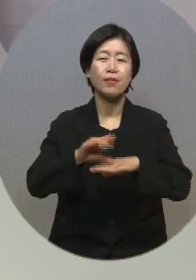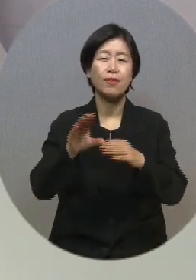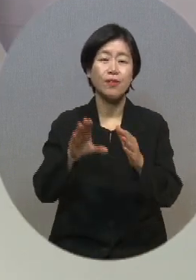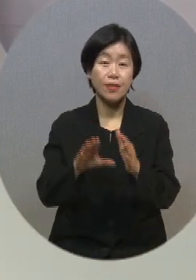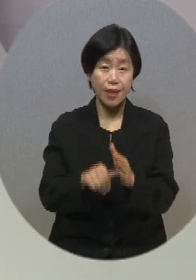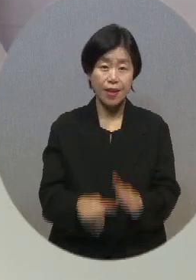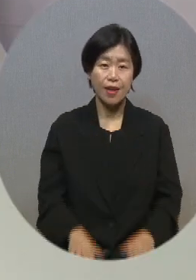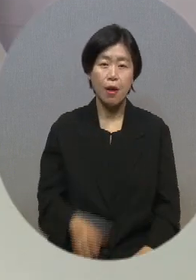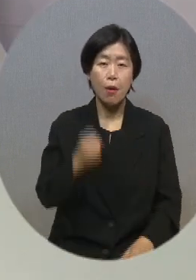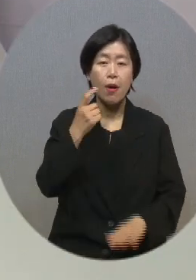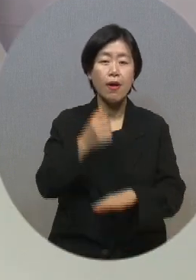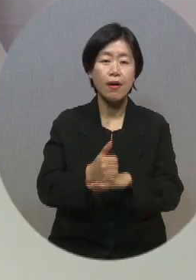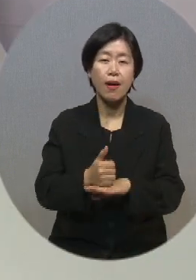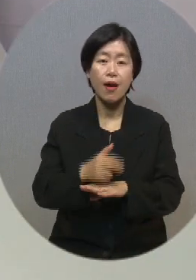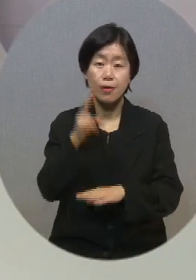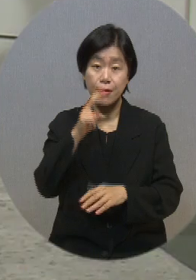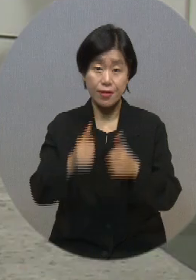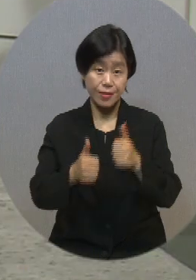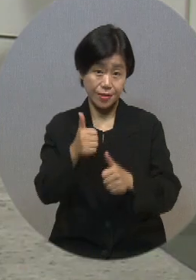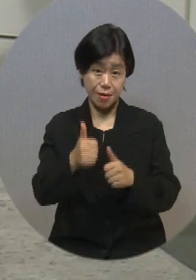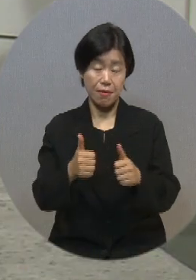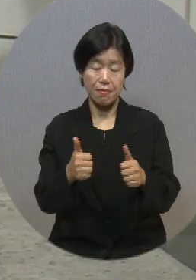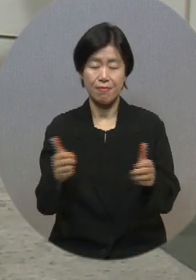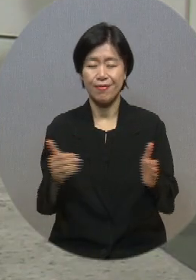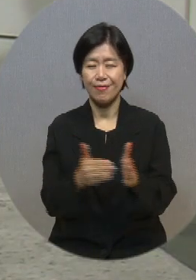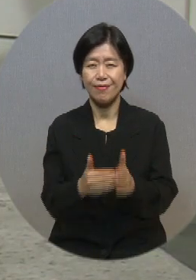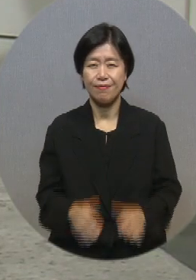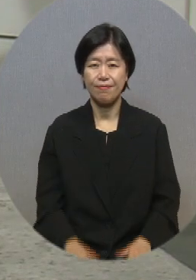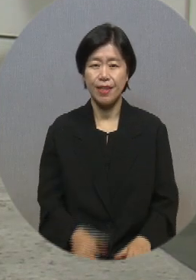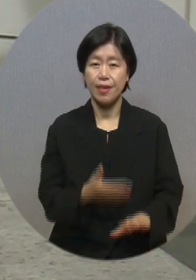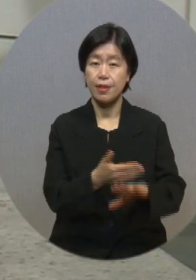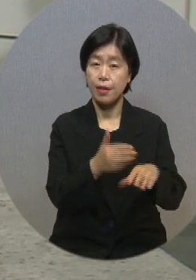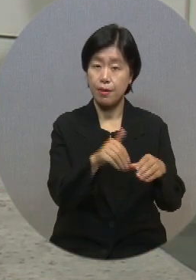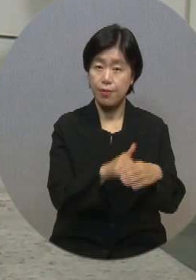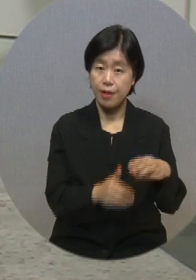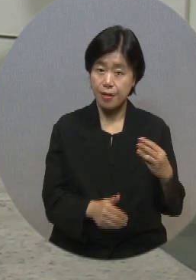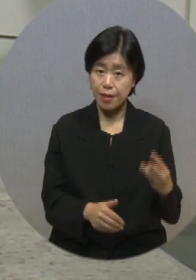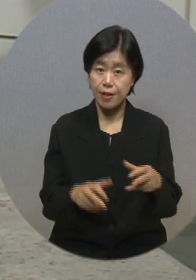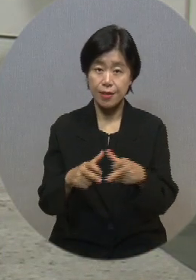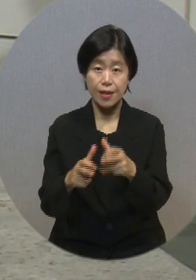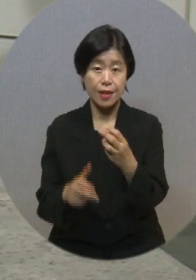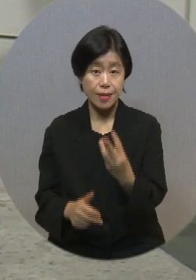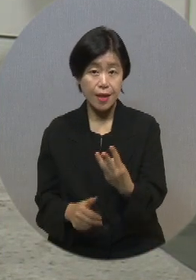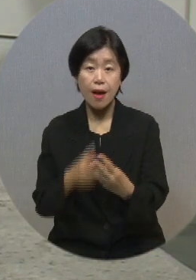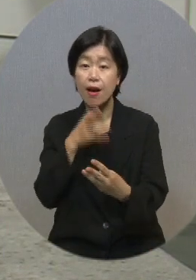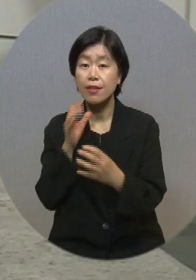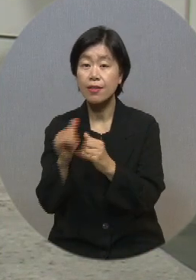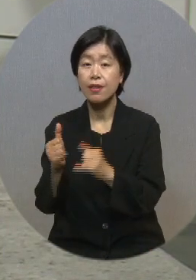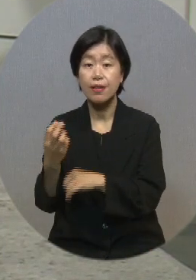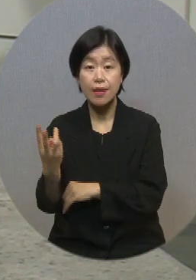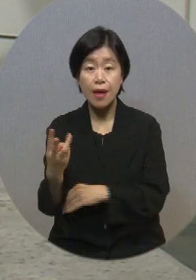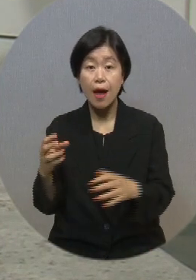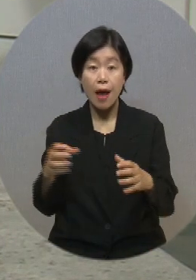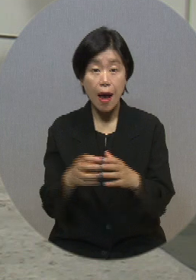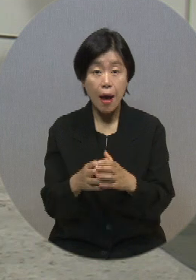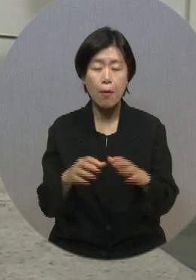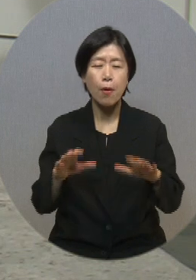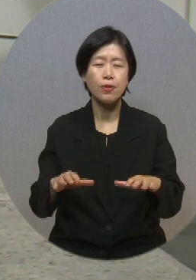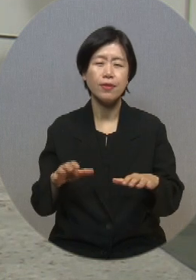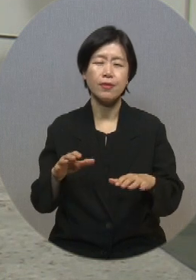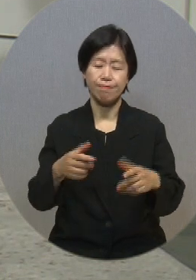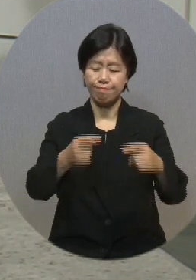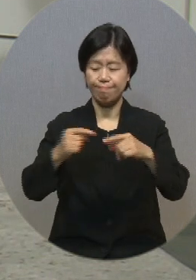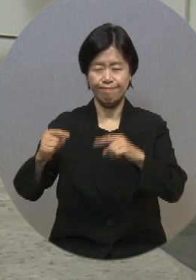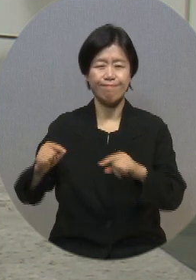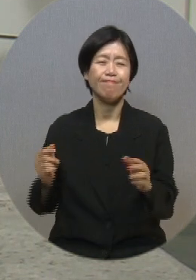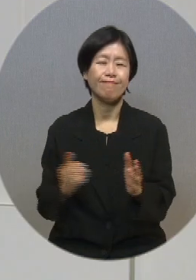들려주세요. 오늘 월간 결선 열띤 무대를 모두 마쳤습니다. 네, 다문화 가족 세 분, 장애인 세 분, 어르신 세 분께서 오늘 경연에